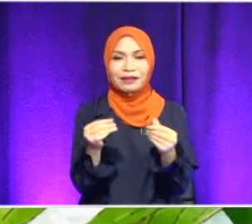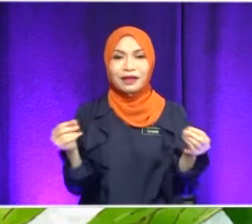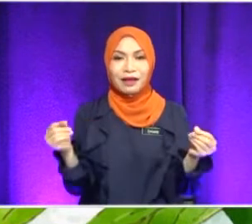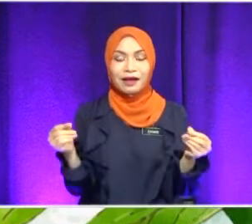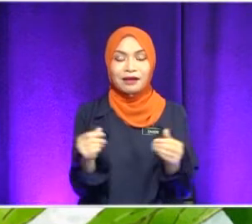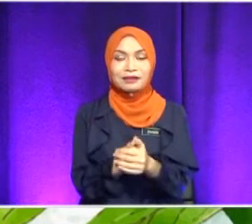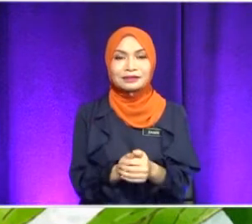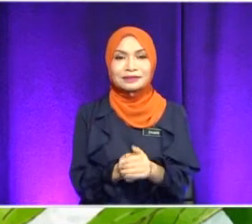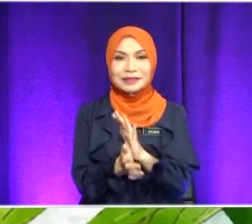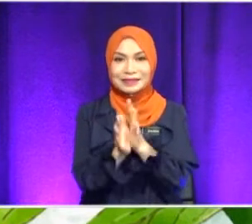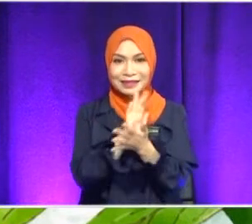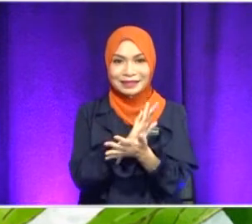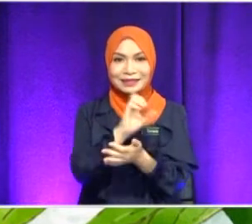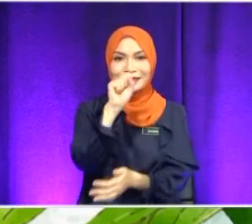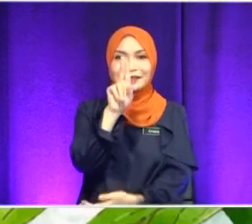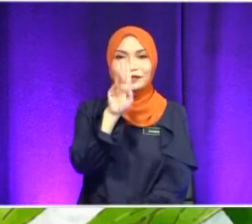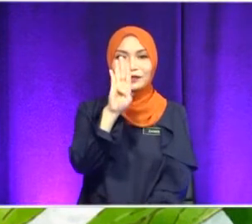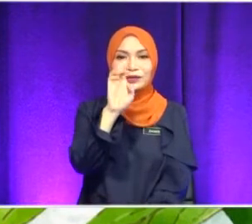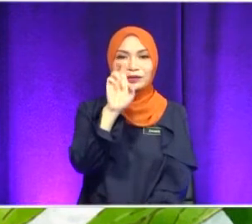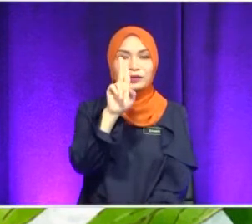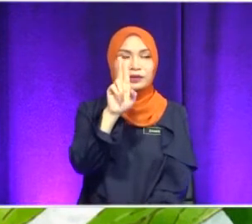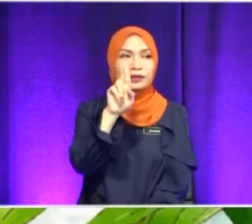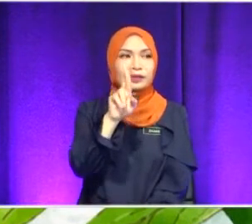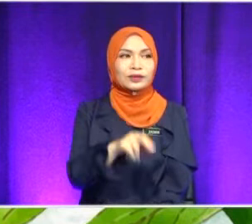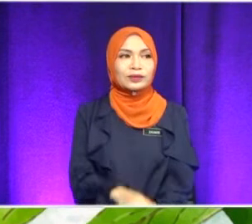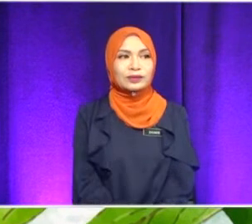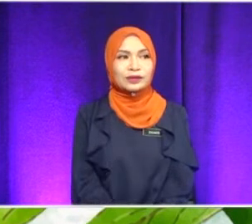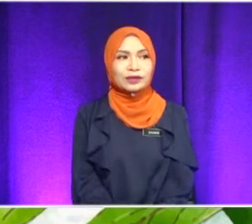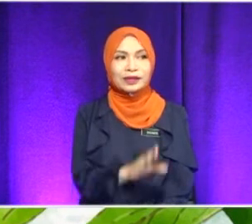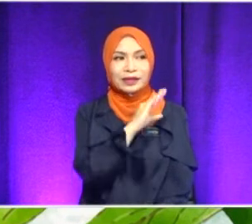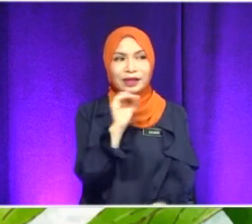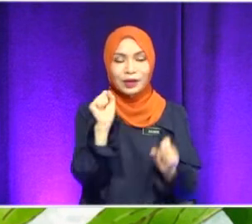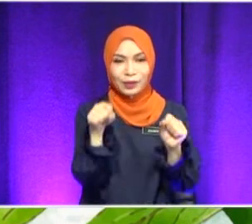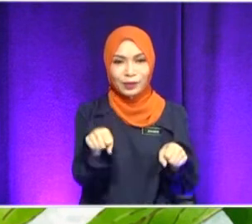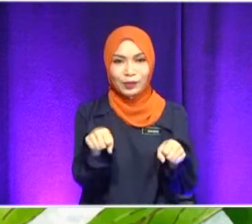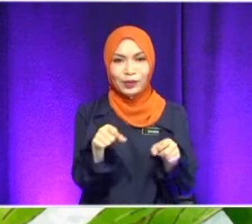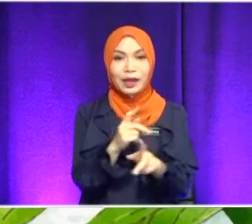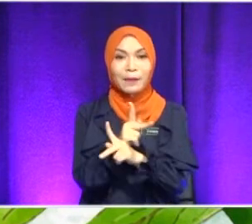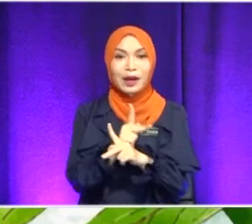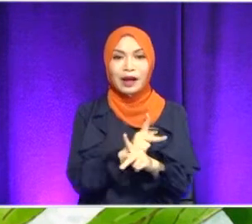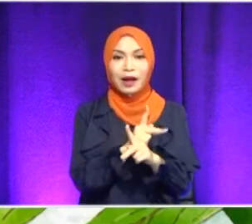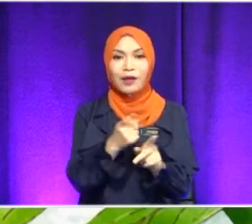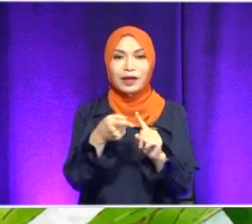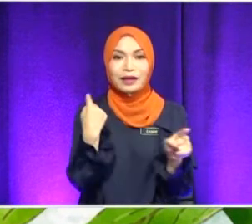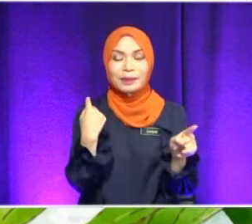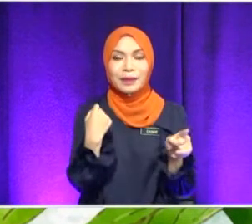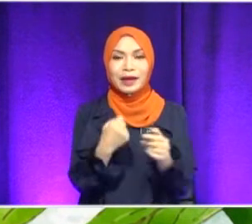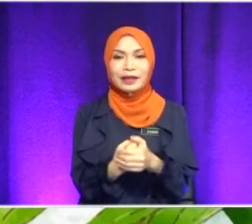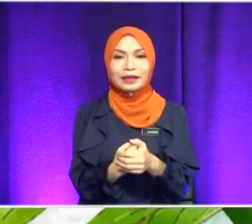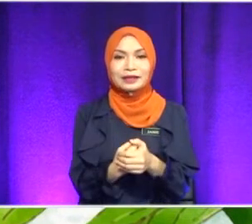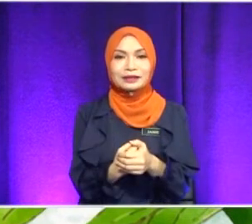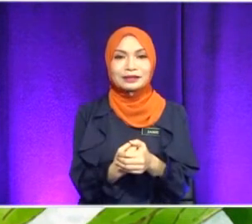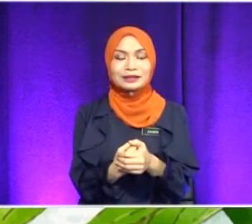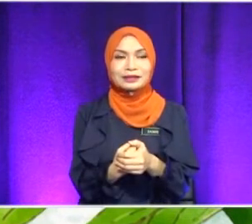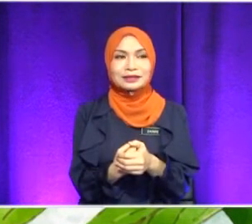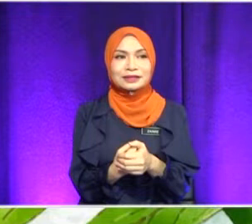begini betul oke ada coba lain Hakim itu cukup William pengawas serangga perusak di tanaman betul jadi kalau